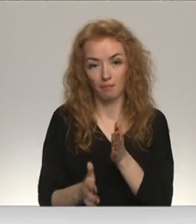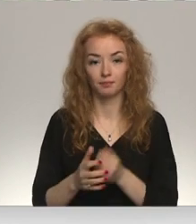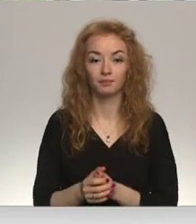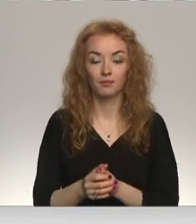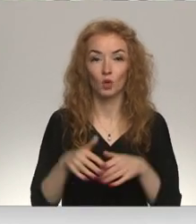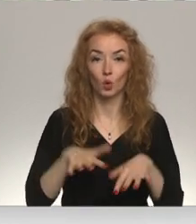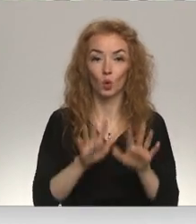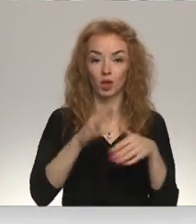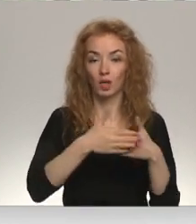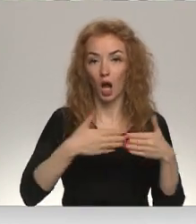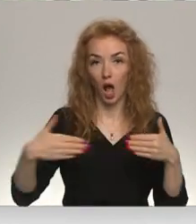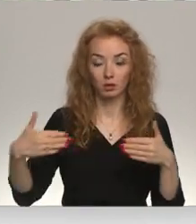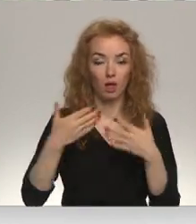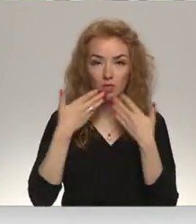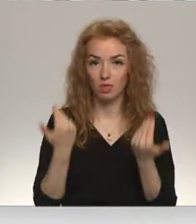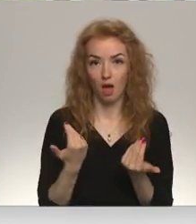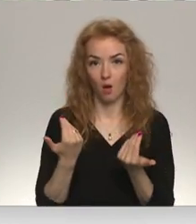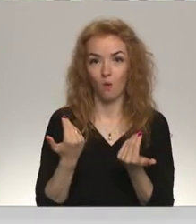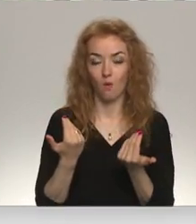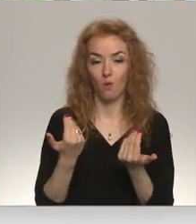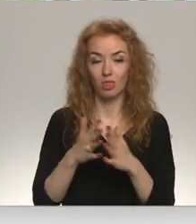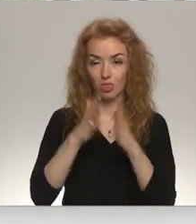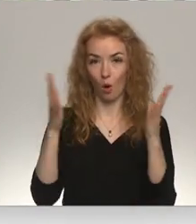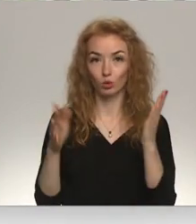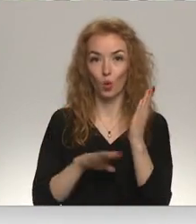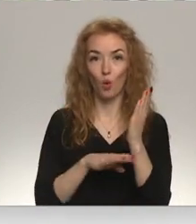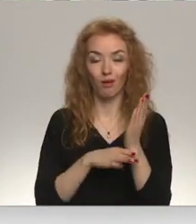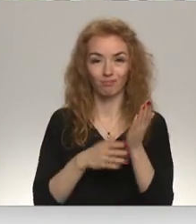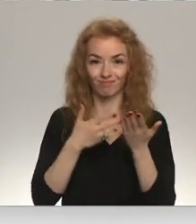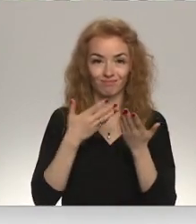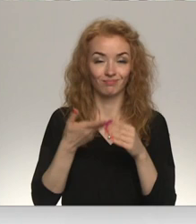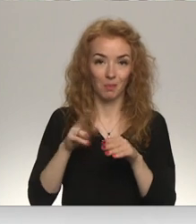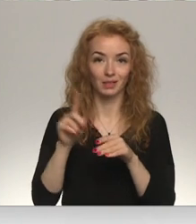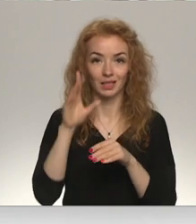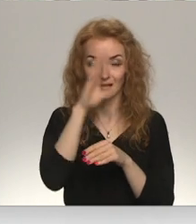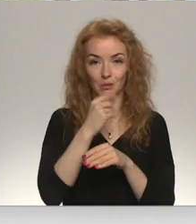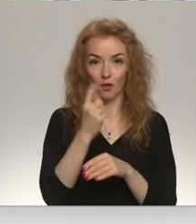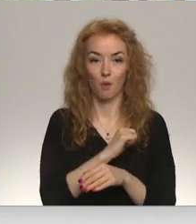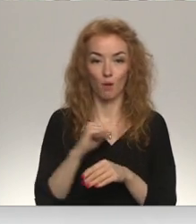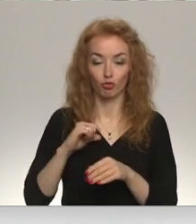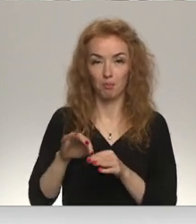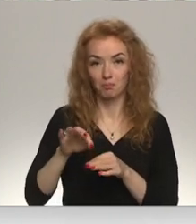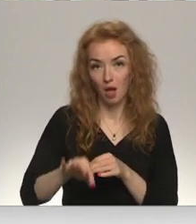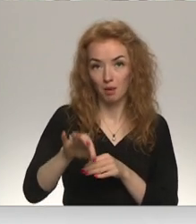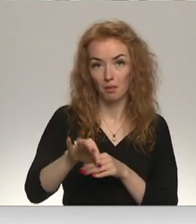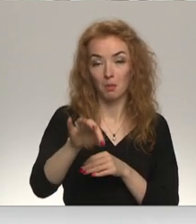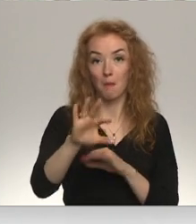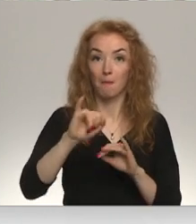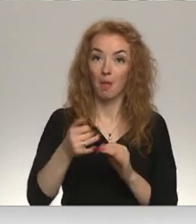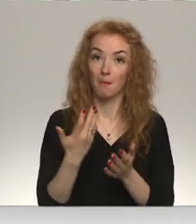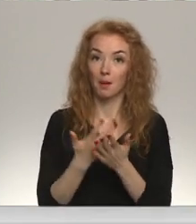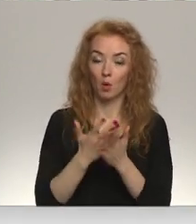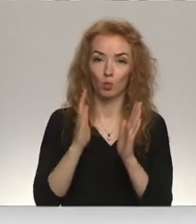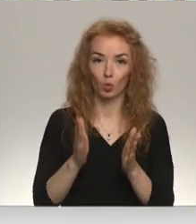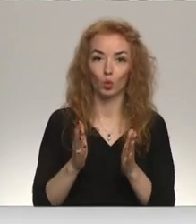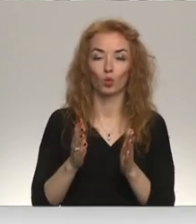jūras krastā jau nav tik daudz koku palikuši, tad ir iespējams arī vienam pašam to ir nomērīt. Bet ja būtu, teiksim,